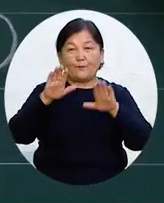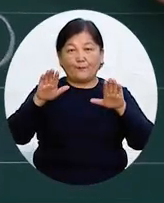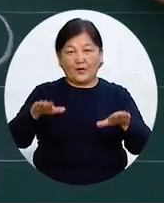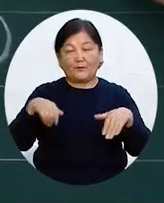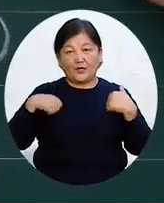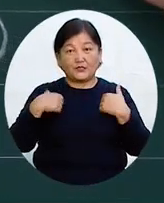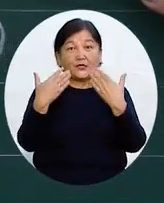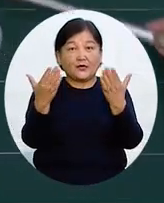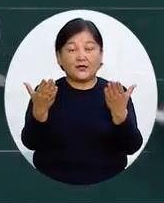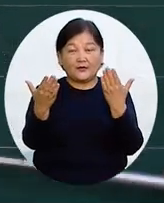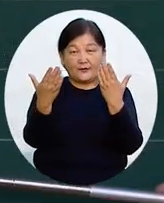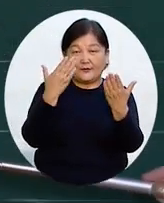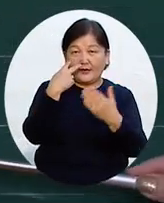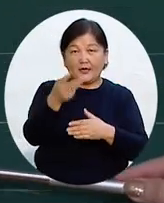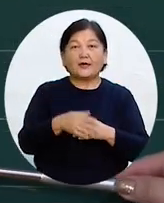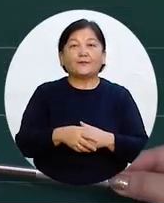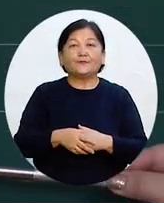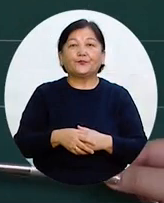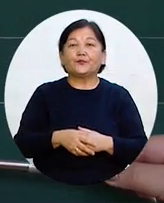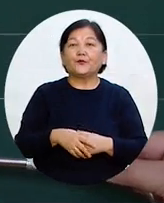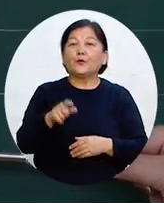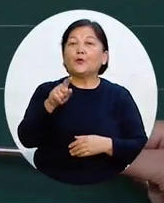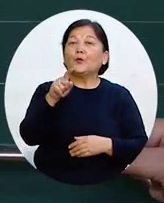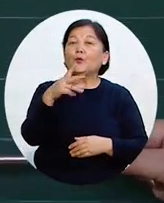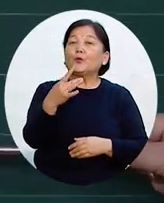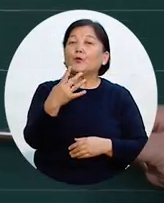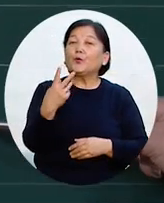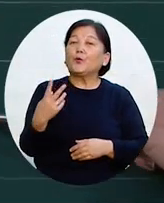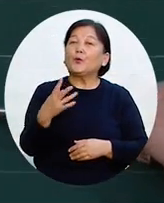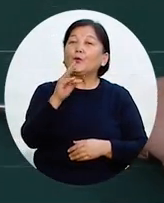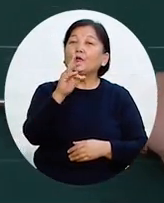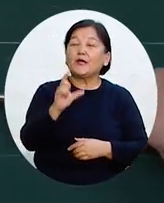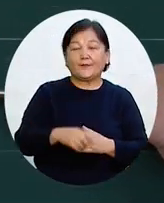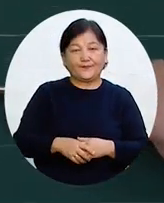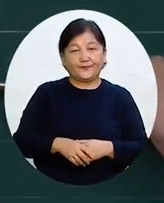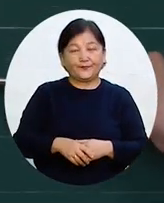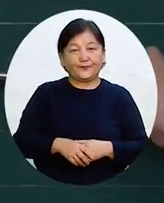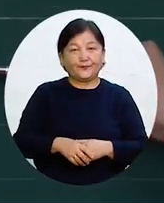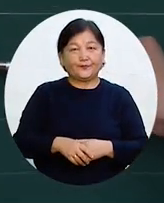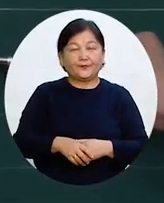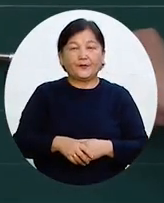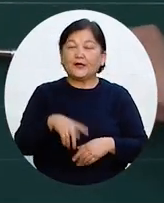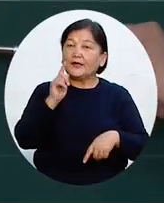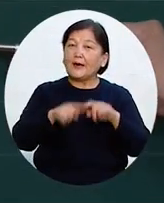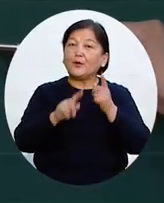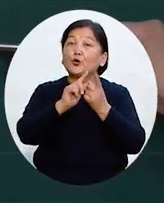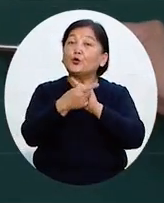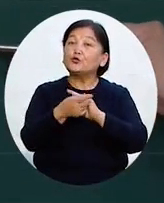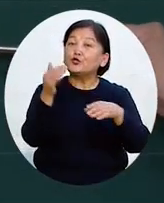хүр. За нэ нөхцөл залглаа. Хүрүүнэ. За тухай үгийн бүтцэнд ямар өөрчлөлт орсон